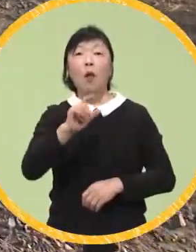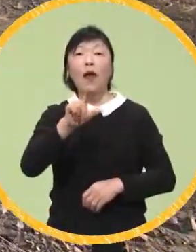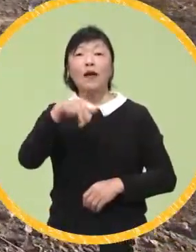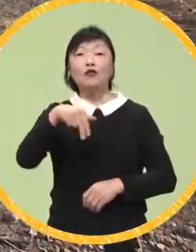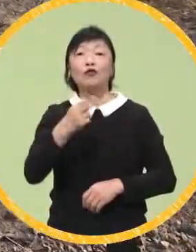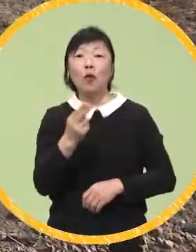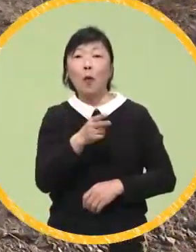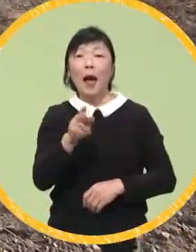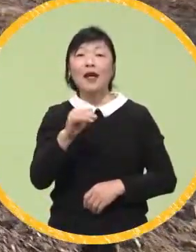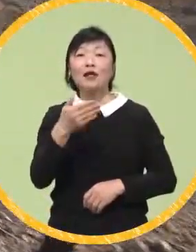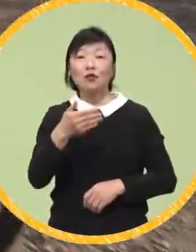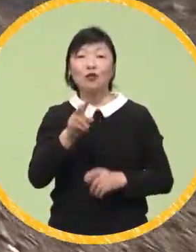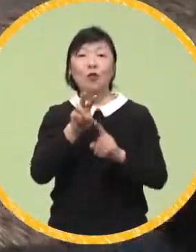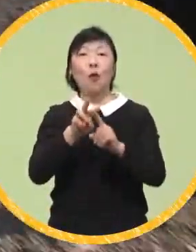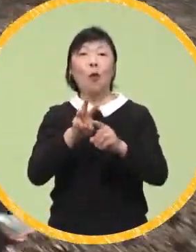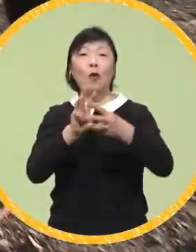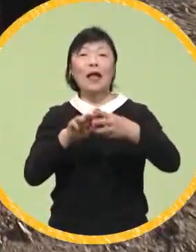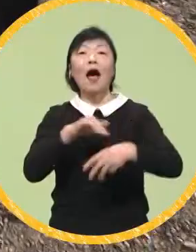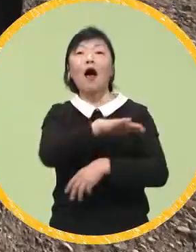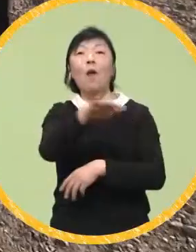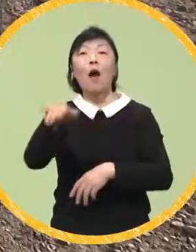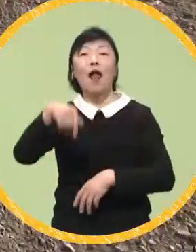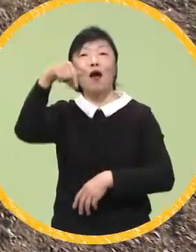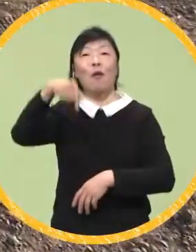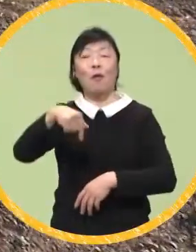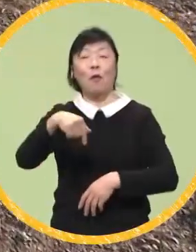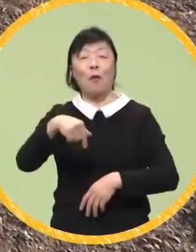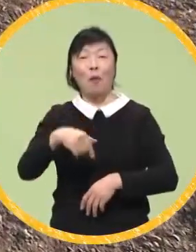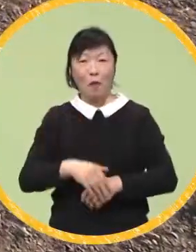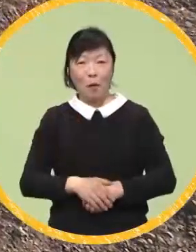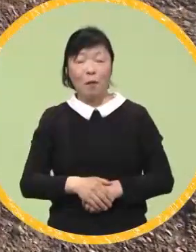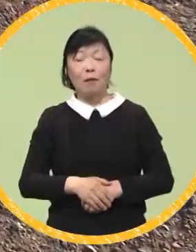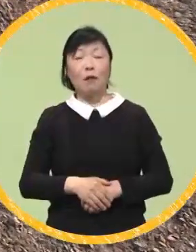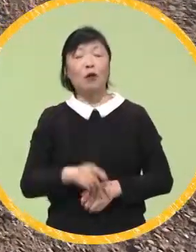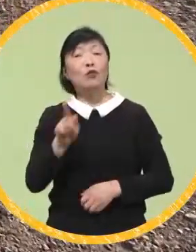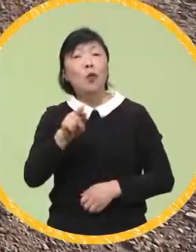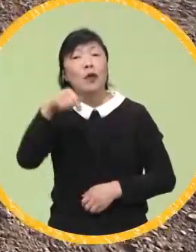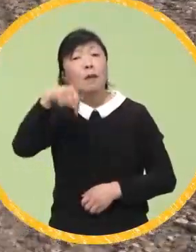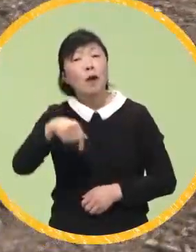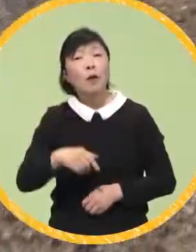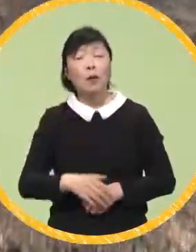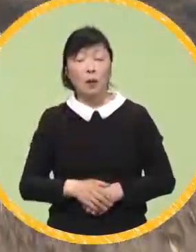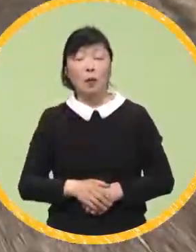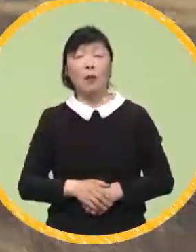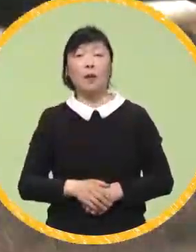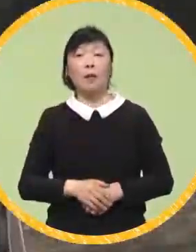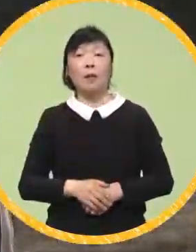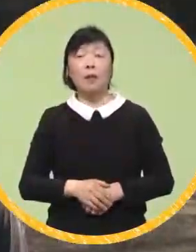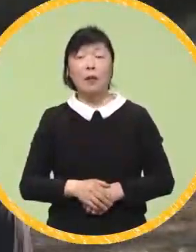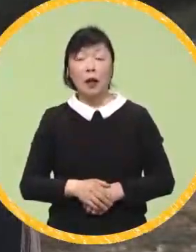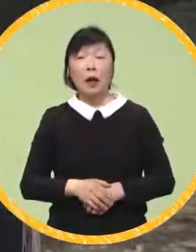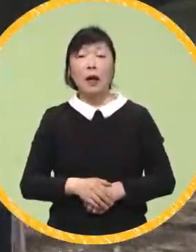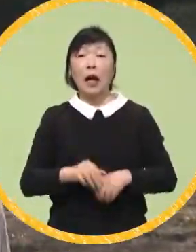ですということで今日はよろしくお願いしますよろしくお願いしますいやこちらどういった施設になるんですかねえーどうですねマウンテンバイクを気軽に